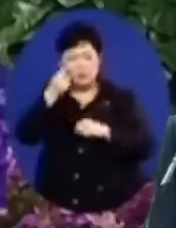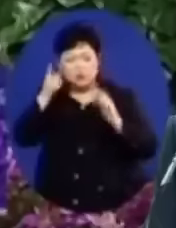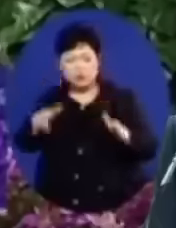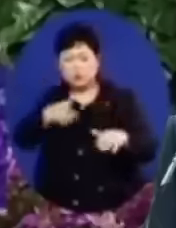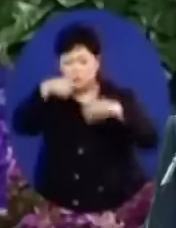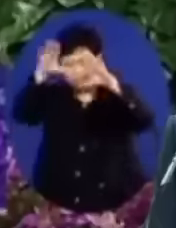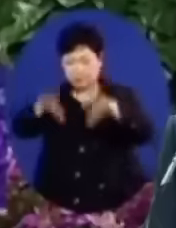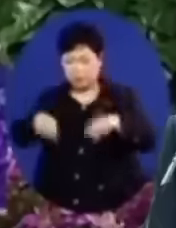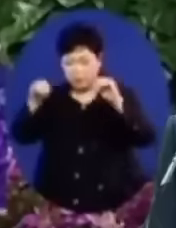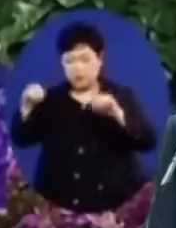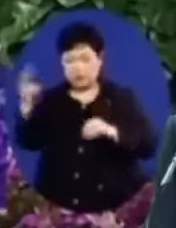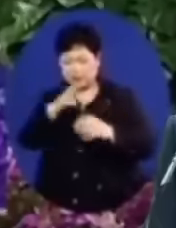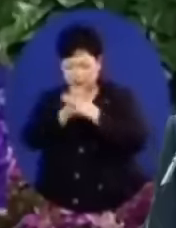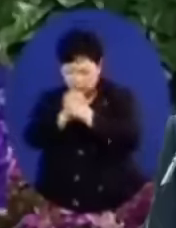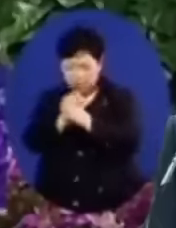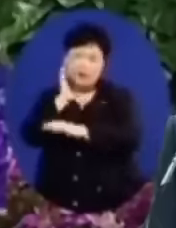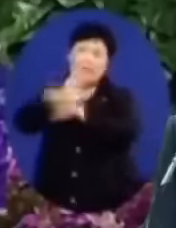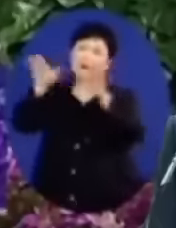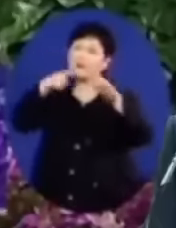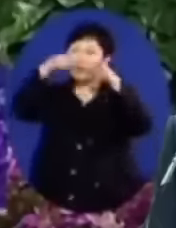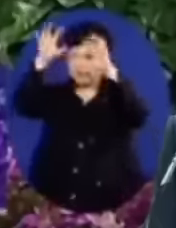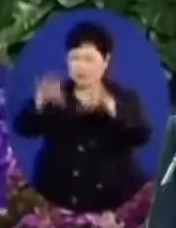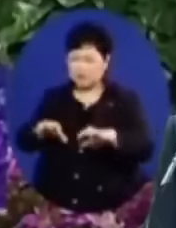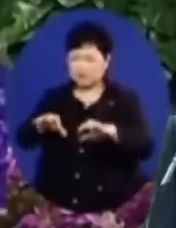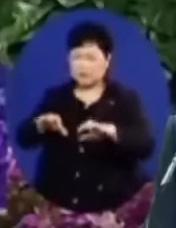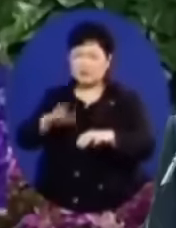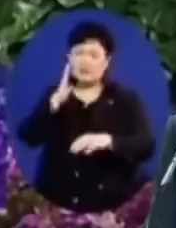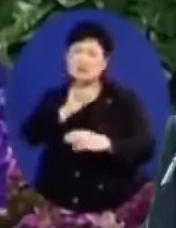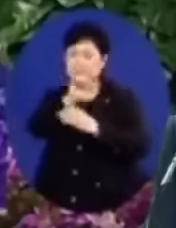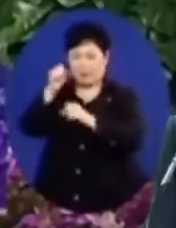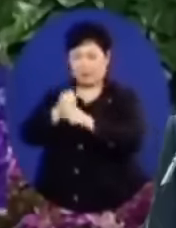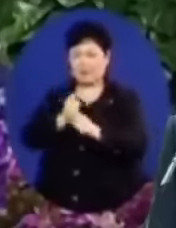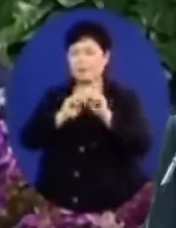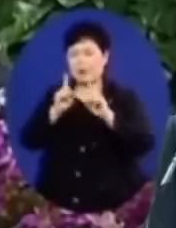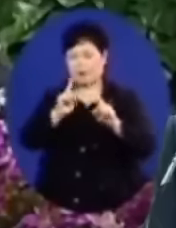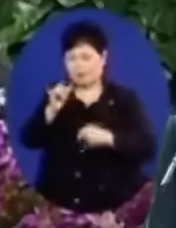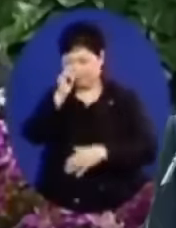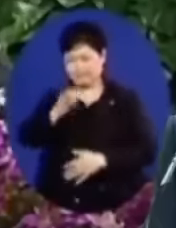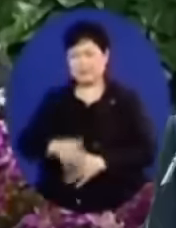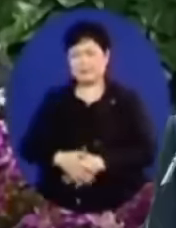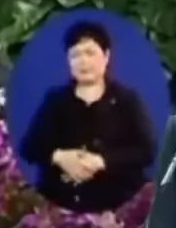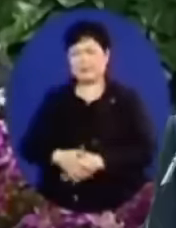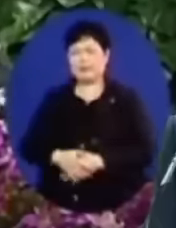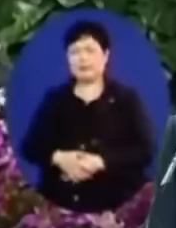아니하고 다시 기도하니 하늘이 비를 주고 땅에 열매를 맺었다고 말한 것입니다.